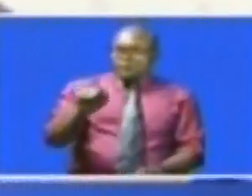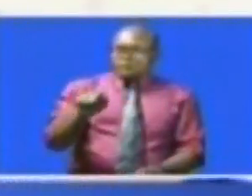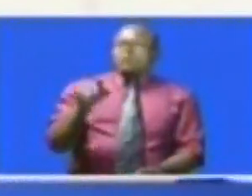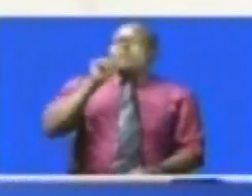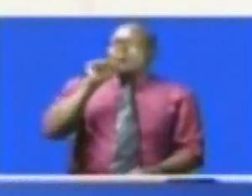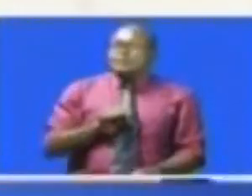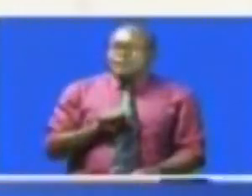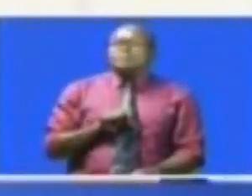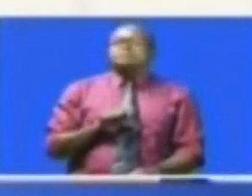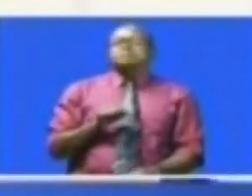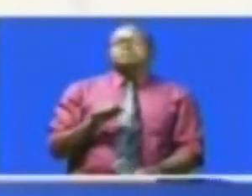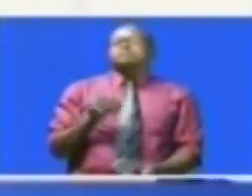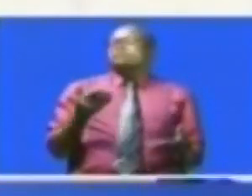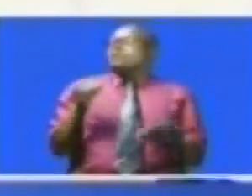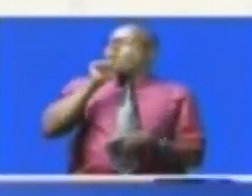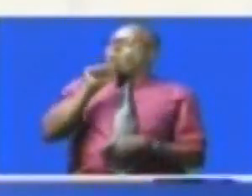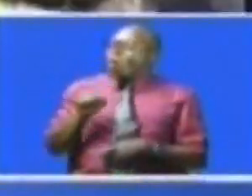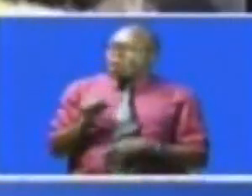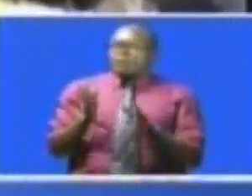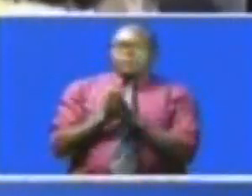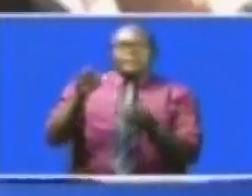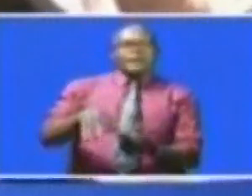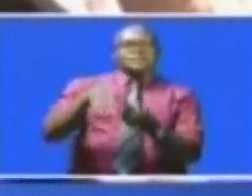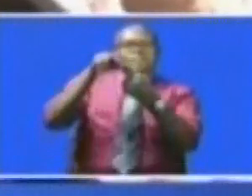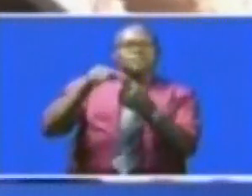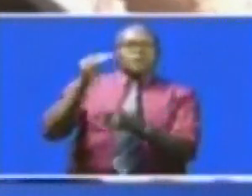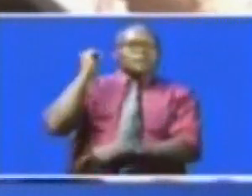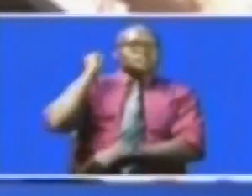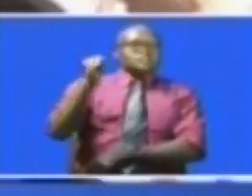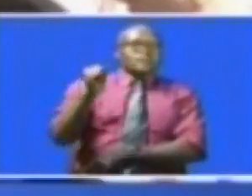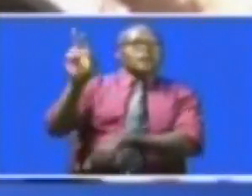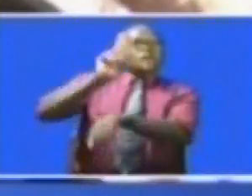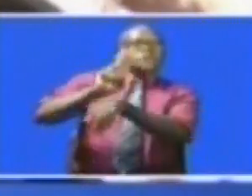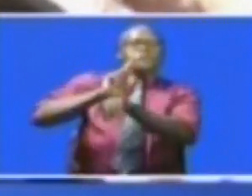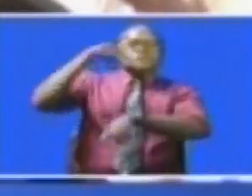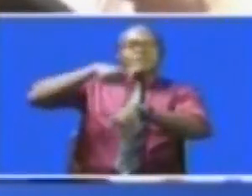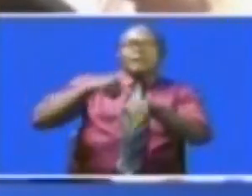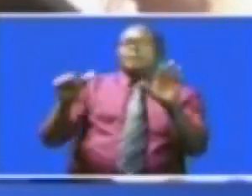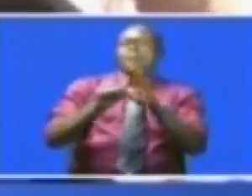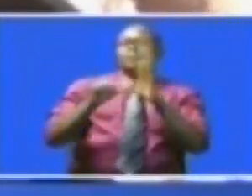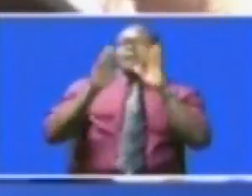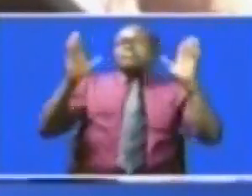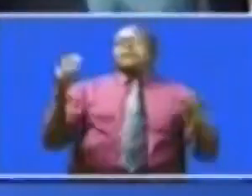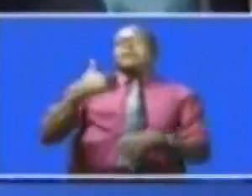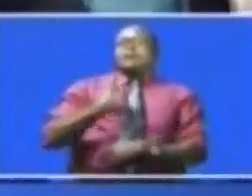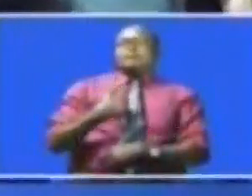wenye mvi, upara na mapeto wana mikuki maalum ambayo hutumika panapoharibika jambo.